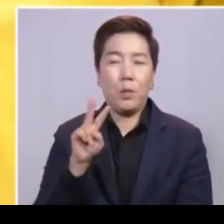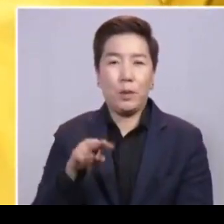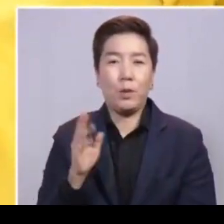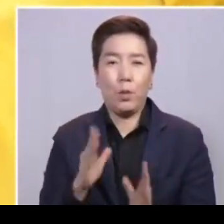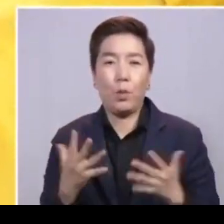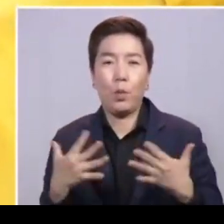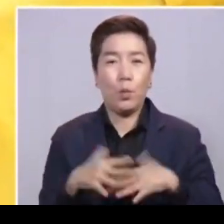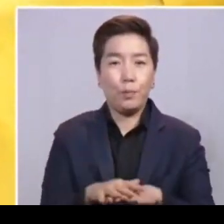ค่ะ